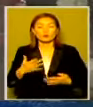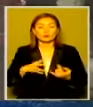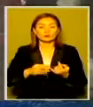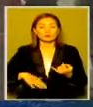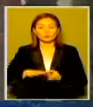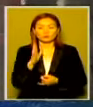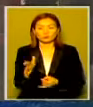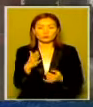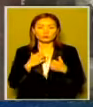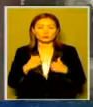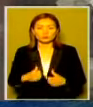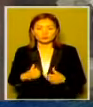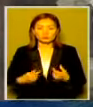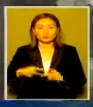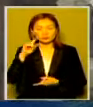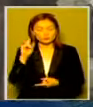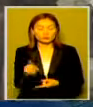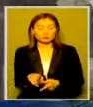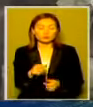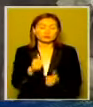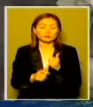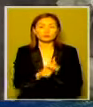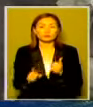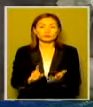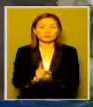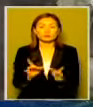наша Родина будет спокойной. Мы знаем, что долг каждого